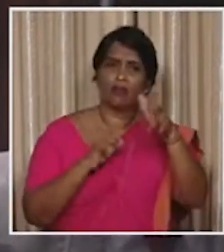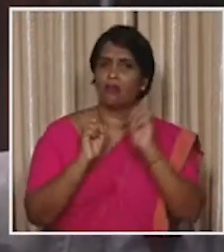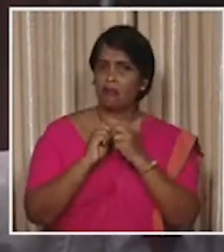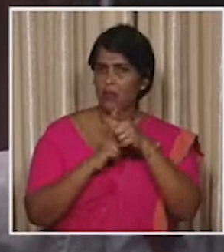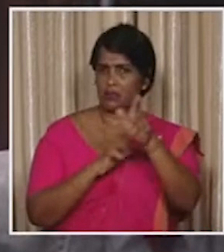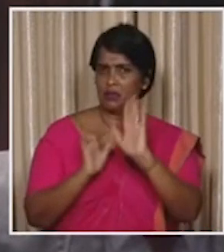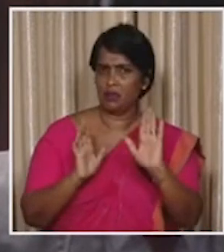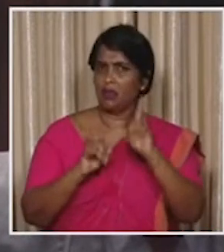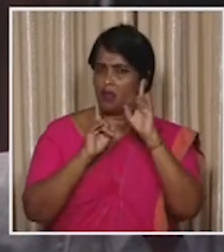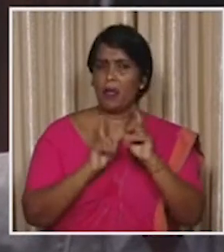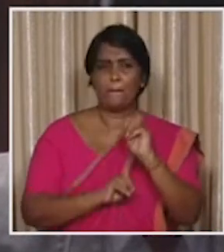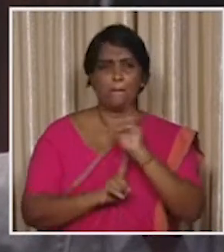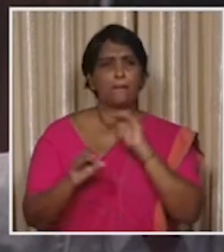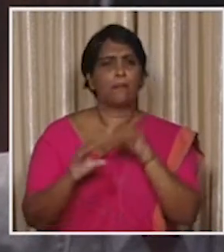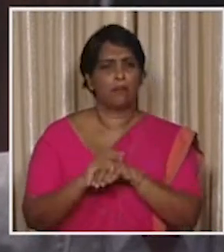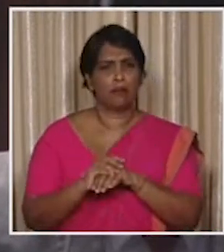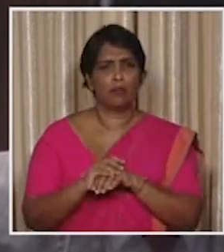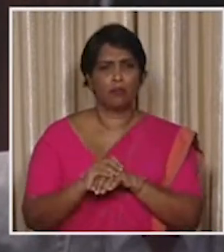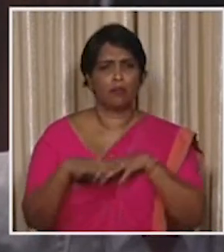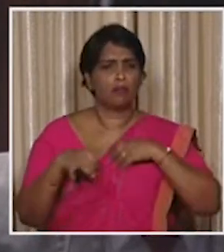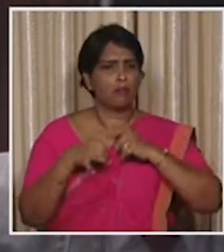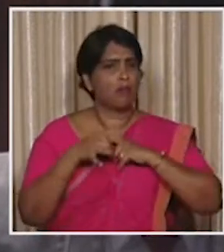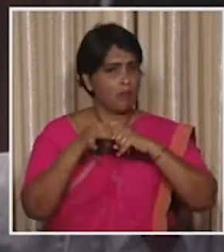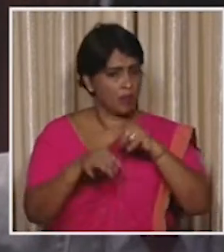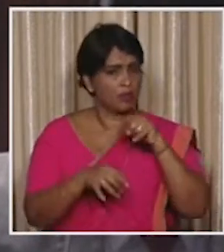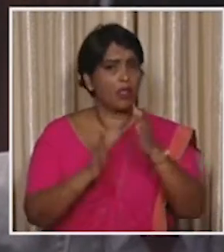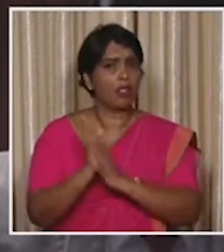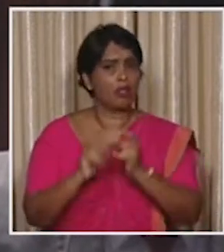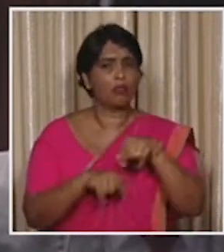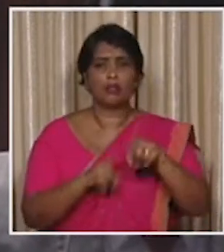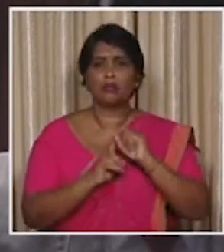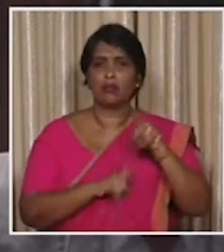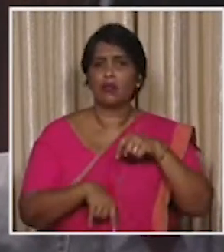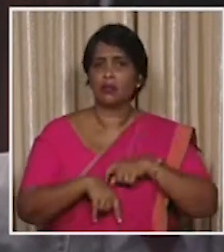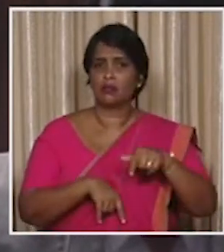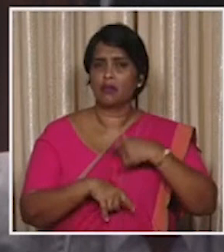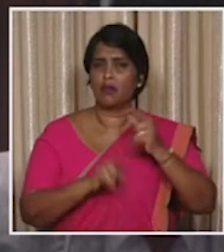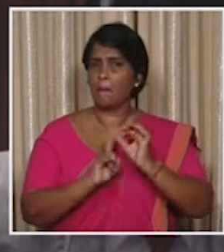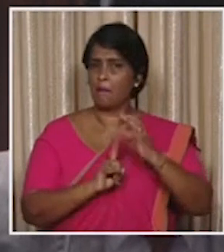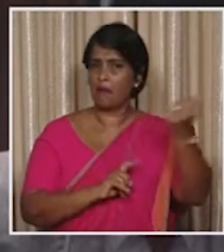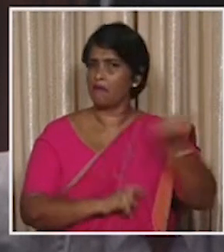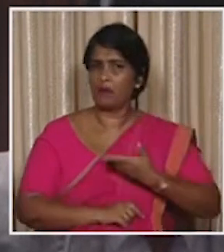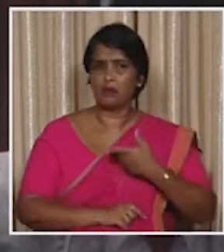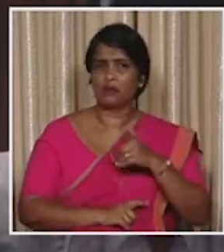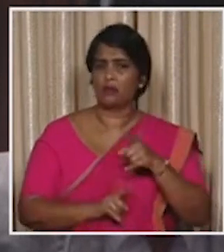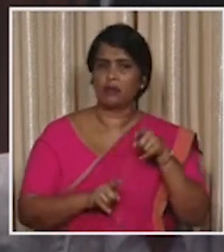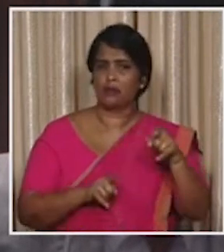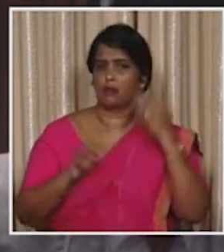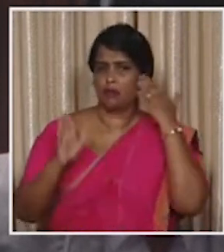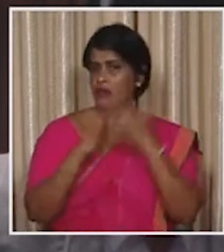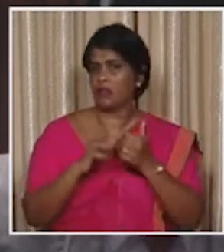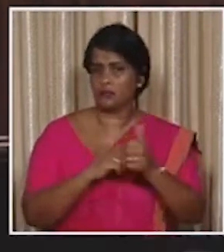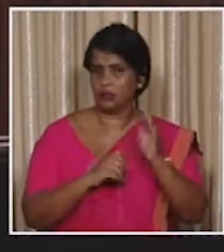මේ ආකාරයට අපි පාර්ලිමේන්තුවේ ජනතාවගෙන් ප්‍රශ්නයක් ඇහුවම ඇමතිවරුන් මේ පාර්ලිමේන්තු කාලය පාවිච්චි කරලා පෞද්ගලිකව අපහාස කරනවා නම් කතා නැතුව මේ සම්බන්ධ